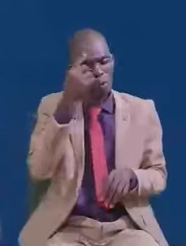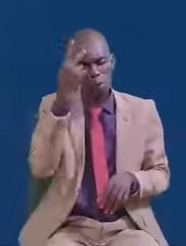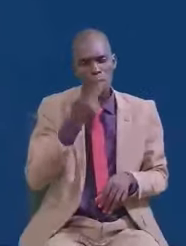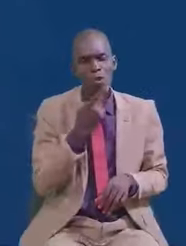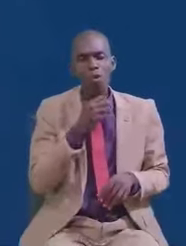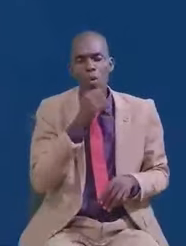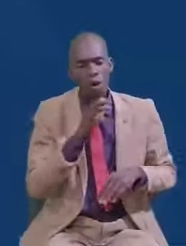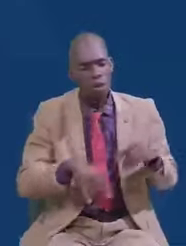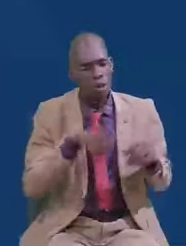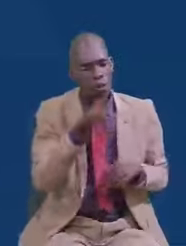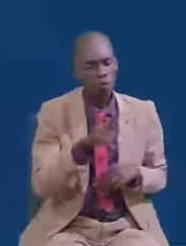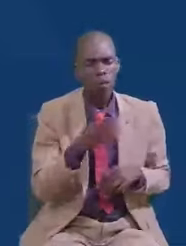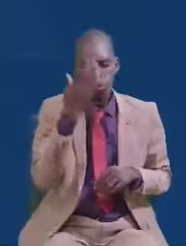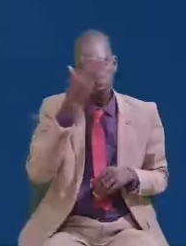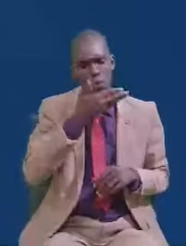Mais